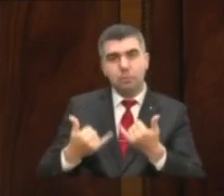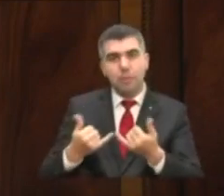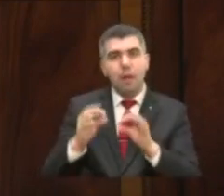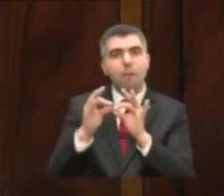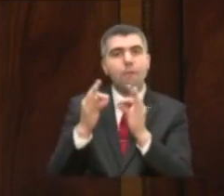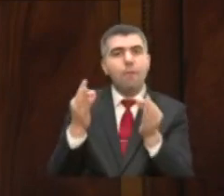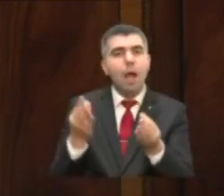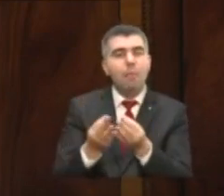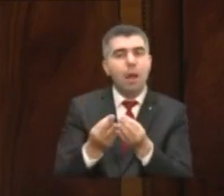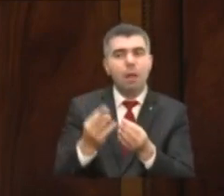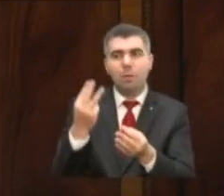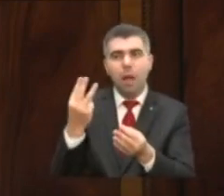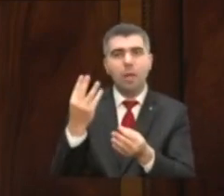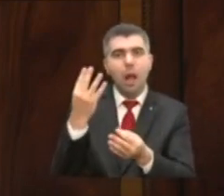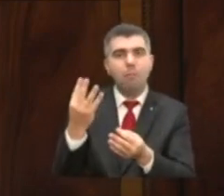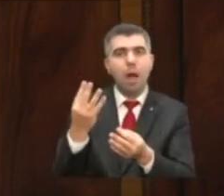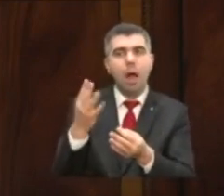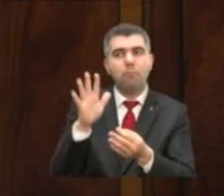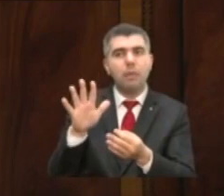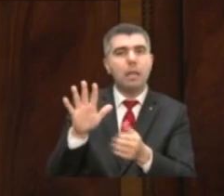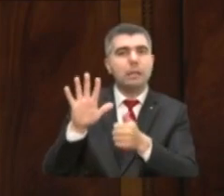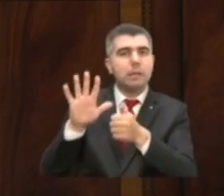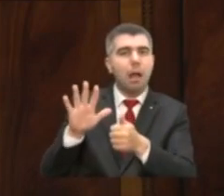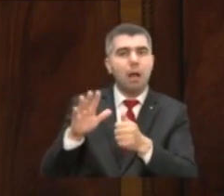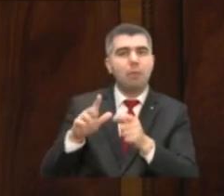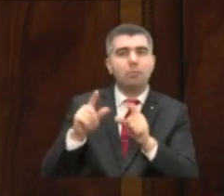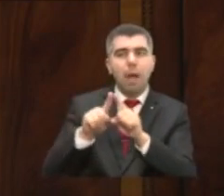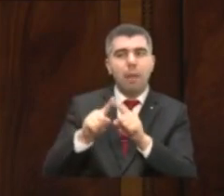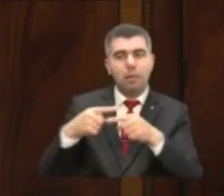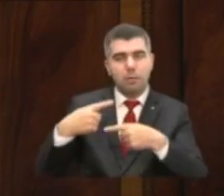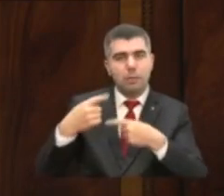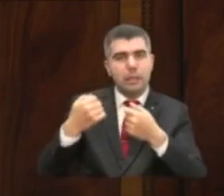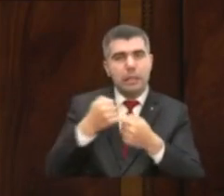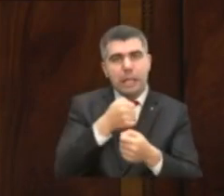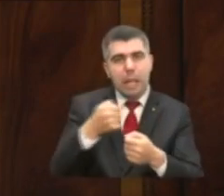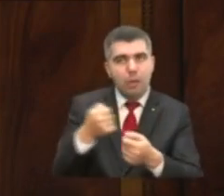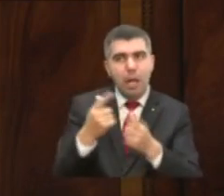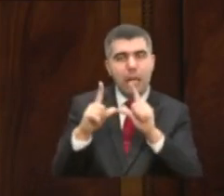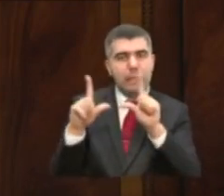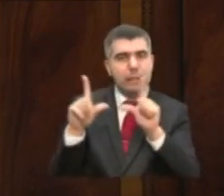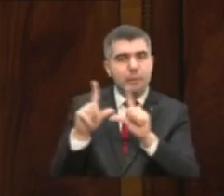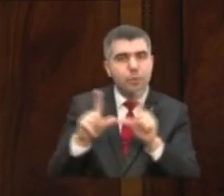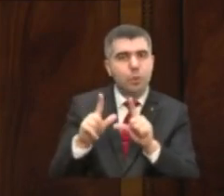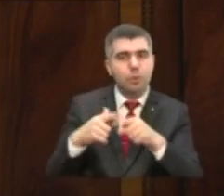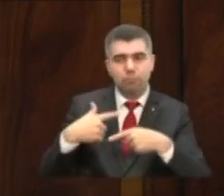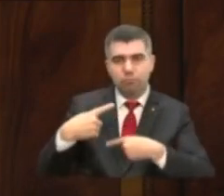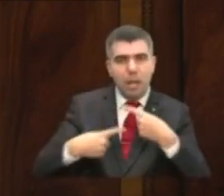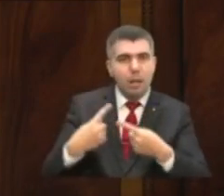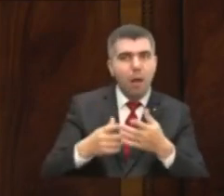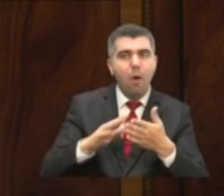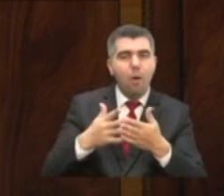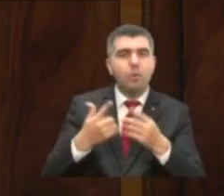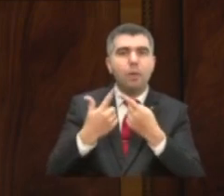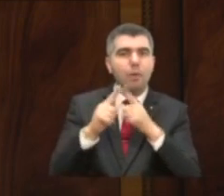المدن عندهم 3 4 5 6 وربما أكثر من الآلات الكهربائية. فلذلك حتى اجتماعيا